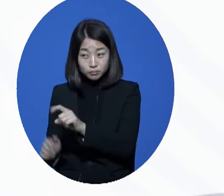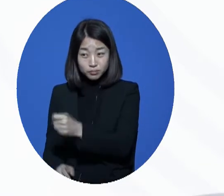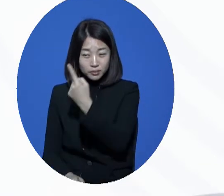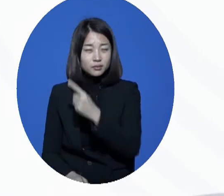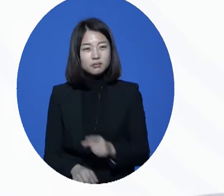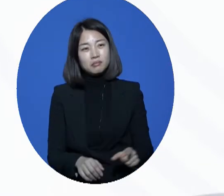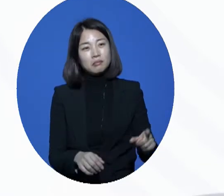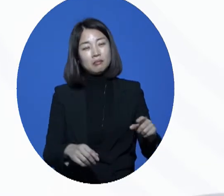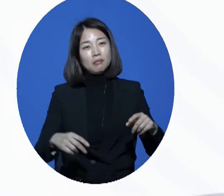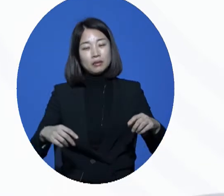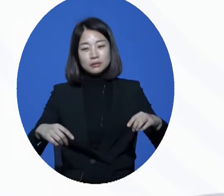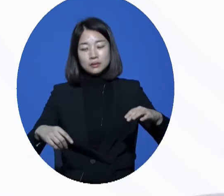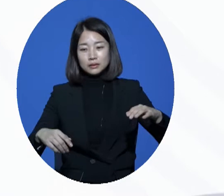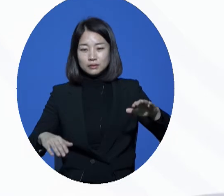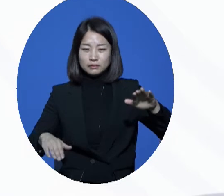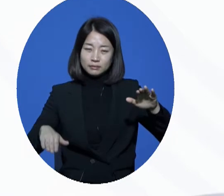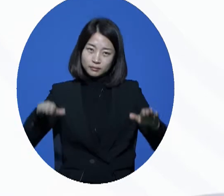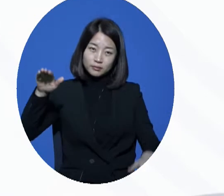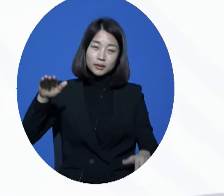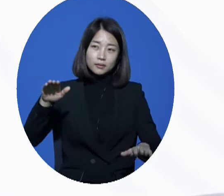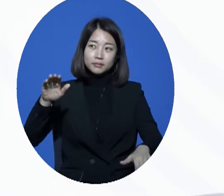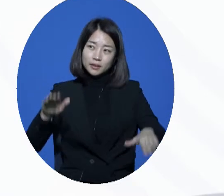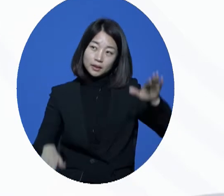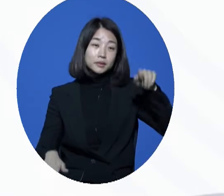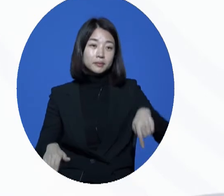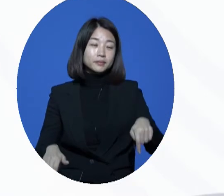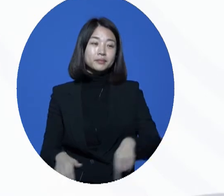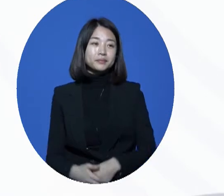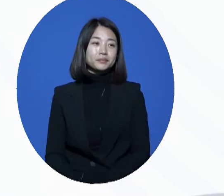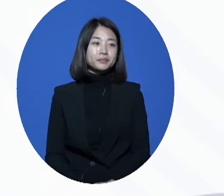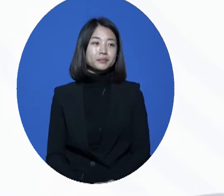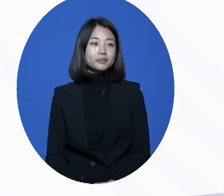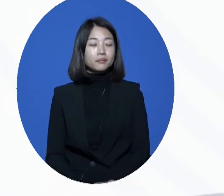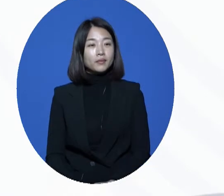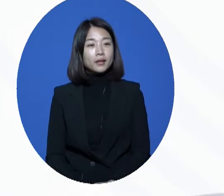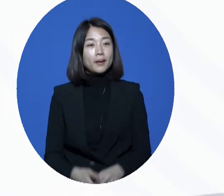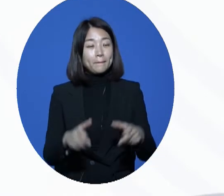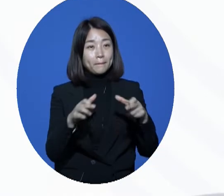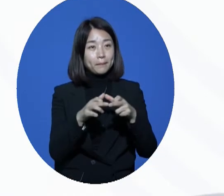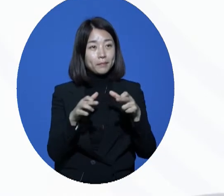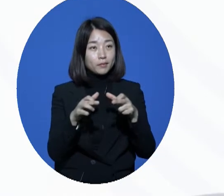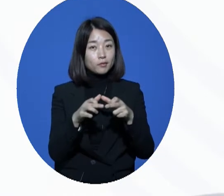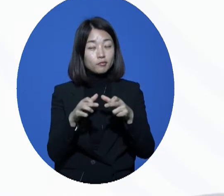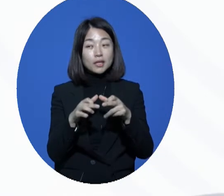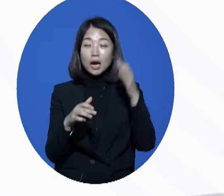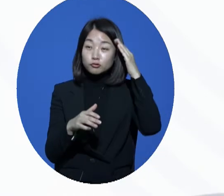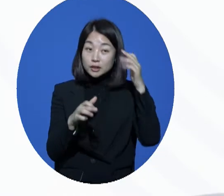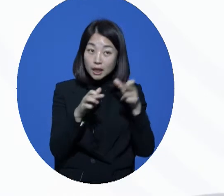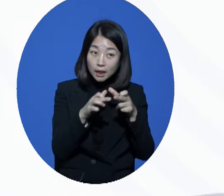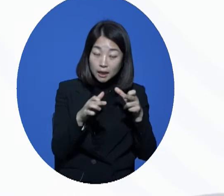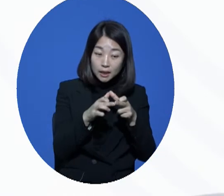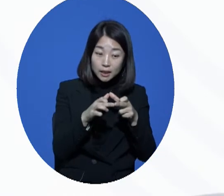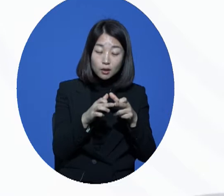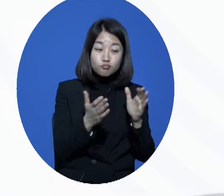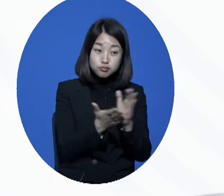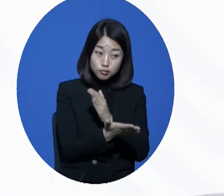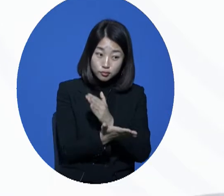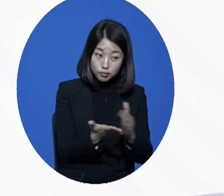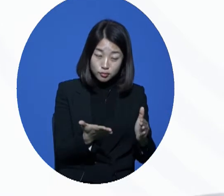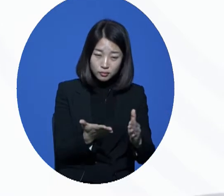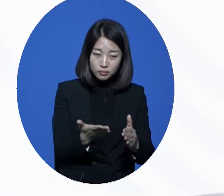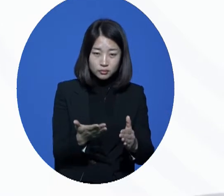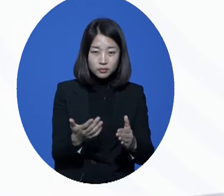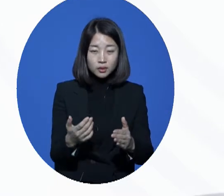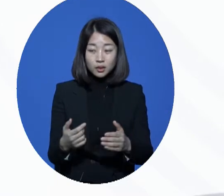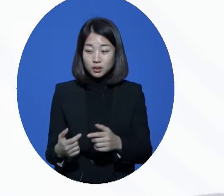심화시켰습니다. 코로나19 동안 한국의 장애 정의, 분류, 이 등록 제도가 사실상 어떤 도움도